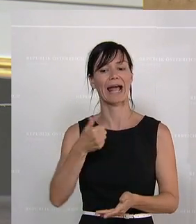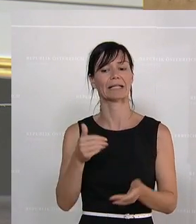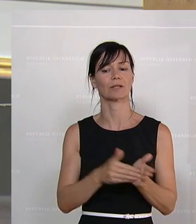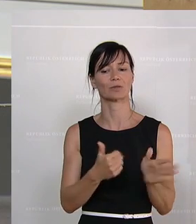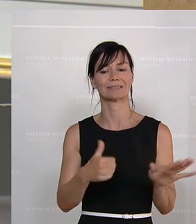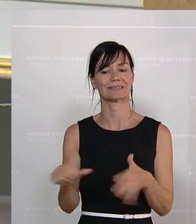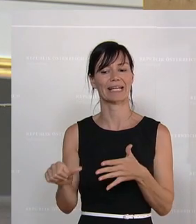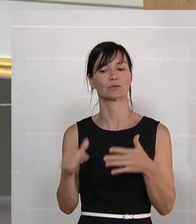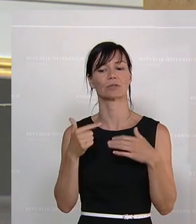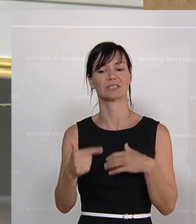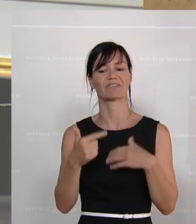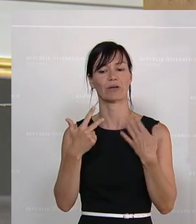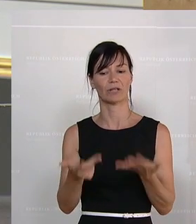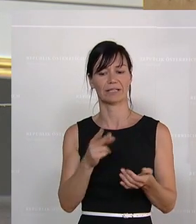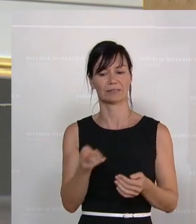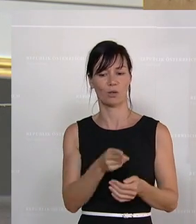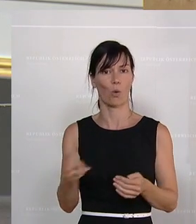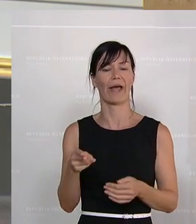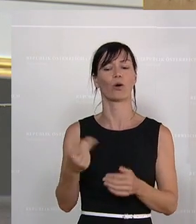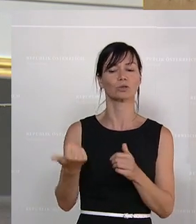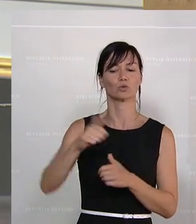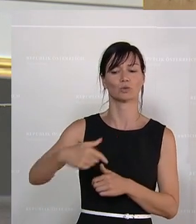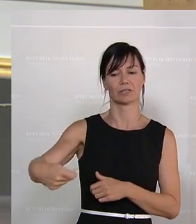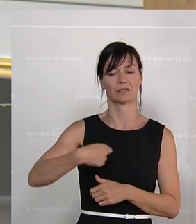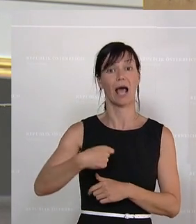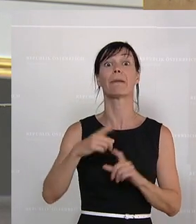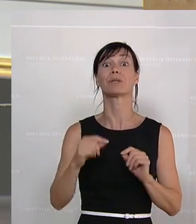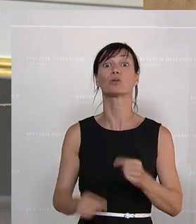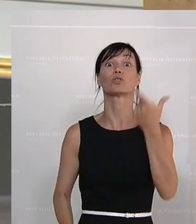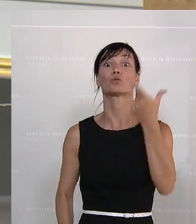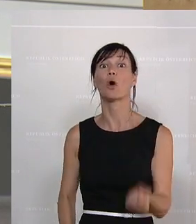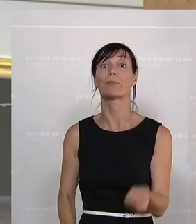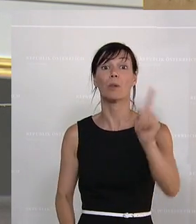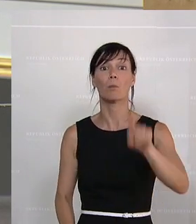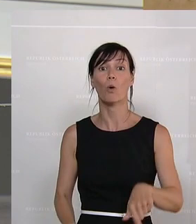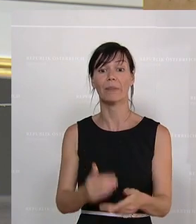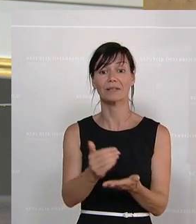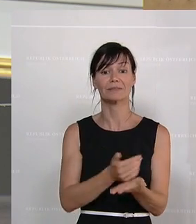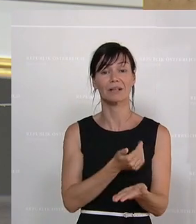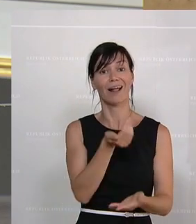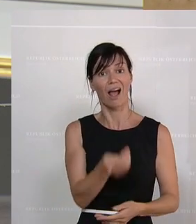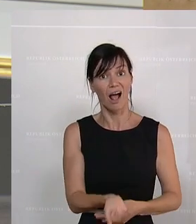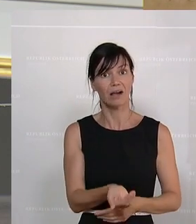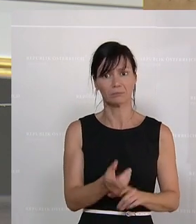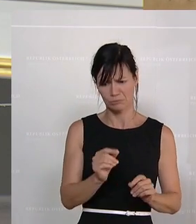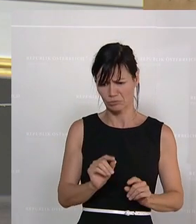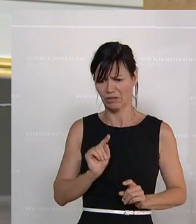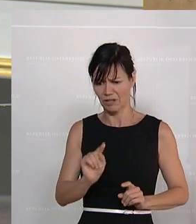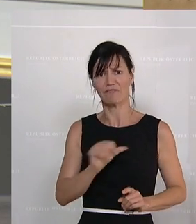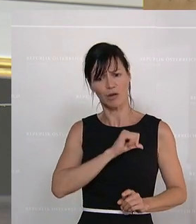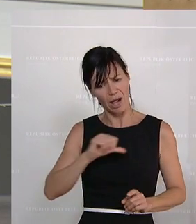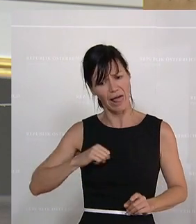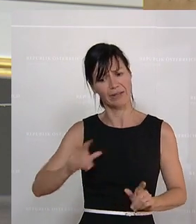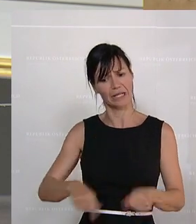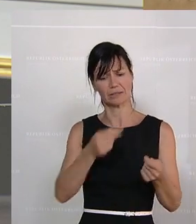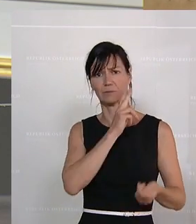1682 euro zusätzlich erhalten und das ist ein doppeltes monatsgehalt und ich denke schon dass das eine entlastung für diese alleinerziehende mutter